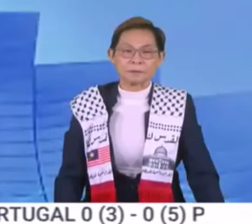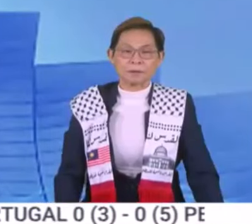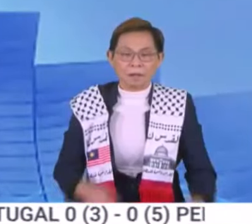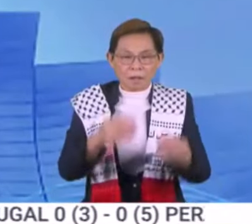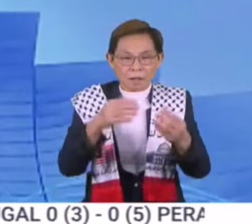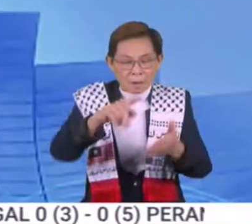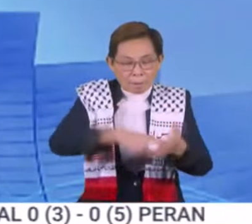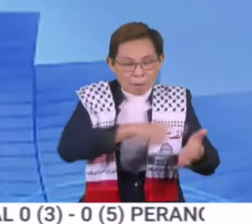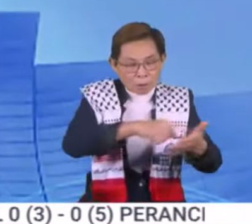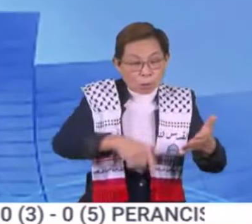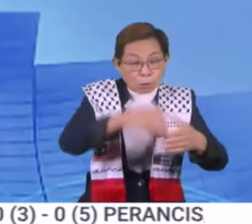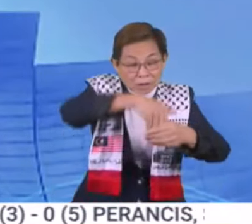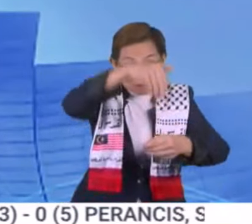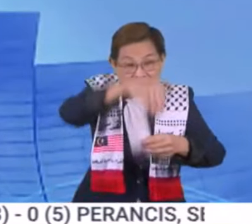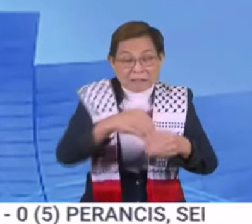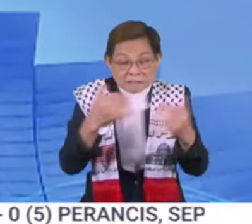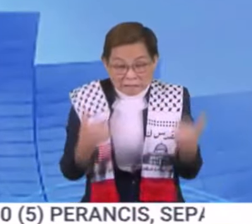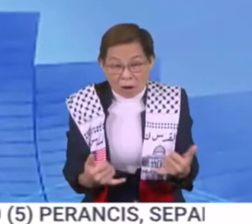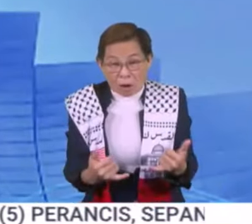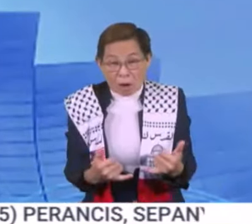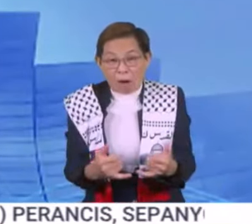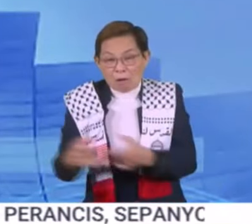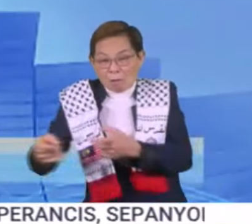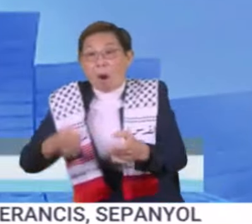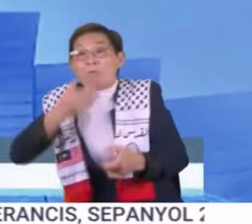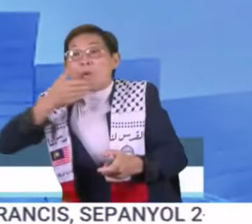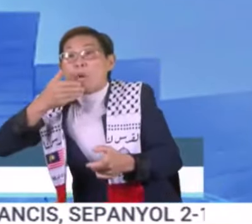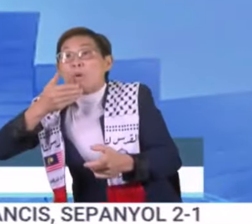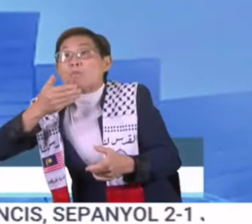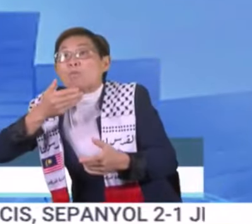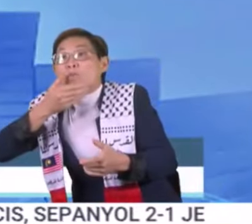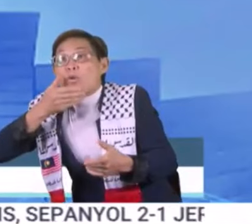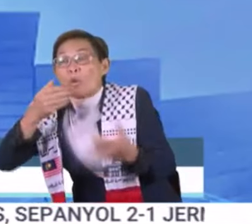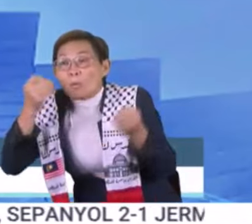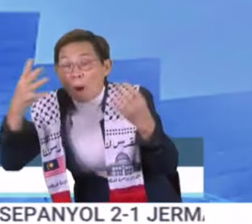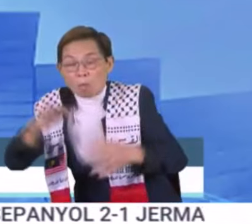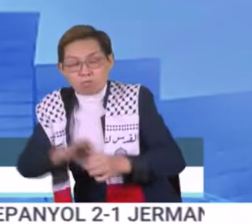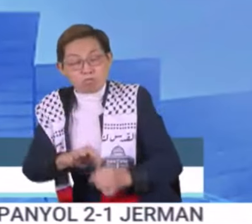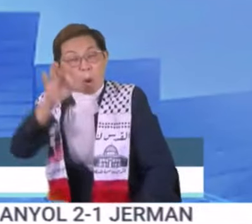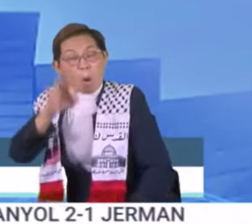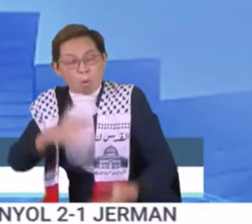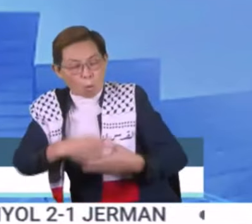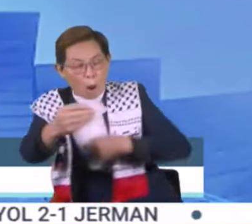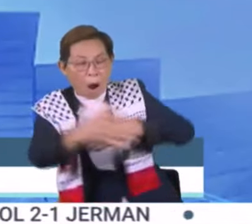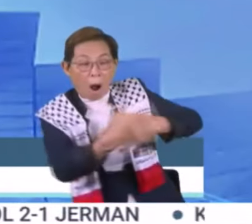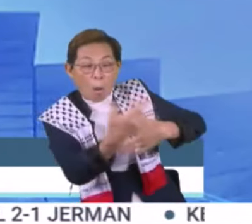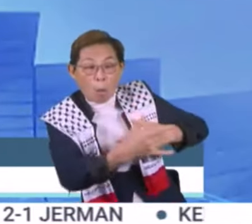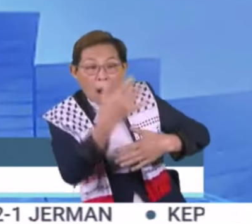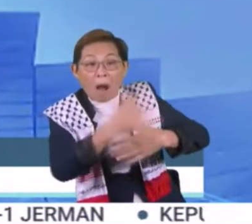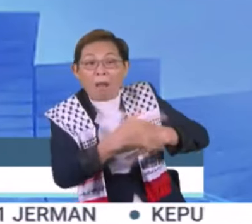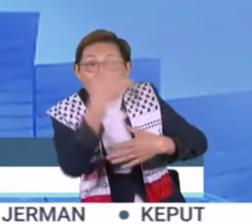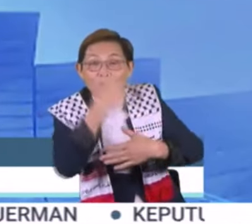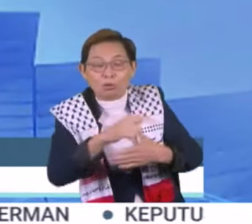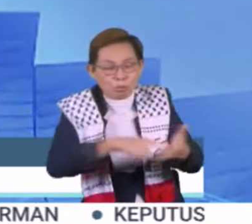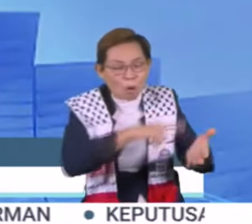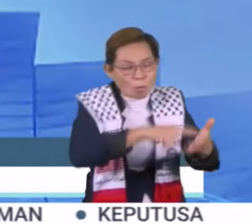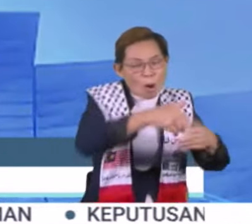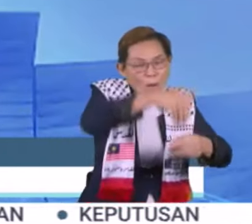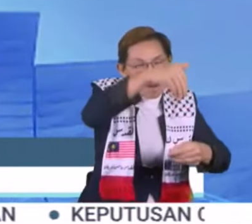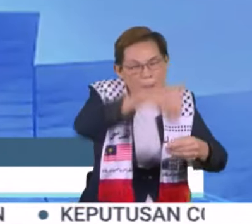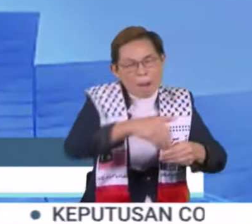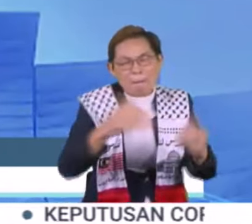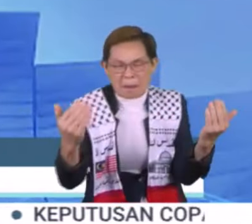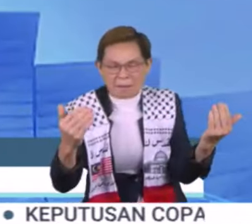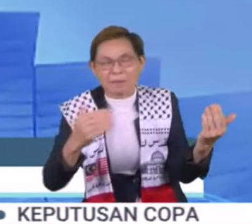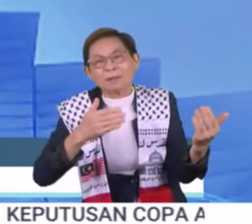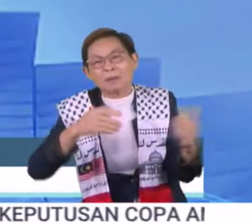Proses pengundian hari ini dilihat didominasi pengundi muda. Kebanyakan mereka bersemangat dan keluar lebih awal untuk mengundi berbanding pengundi